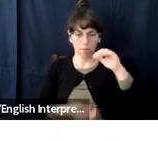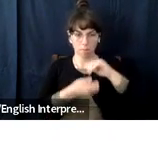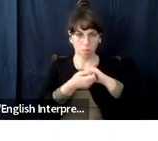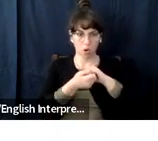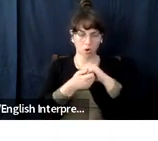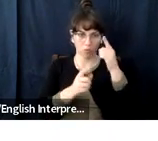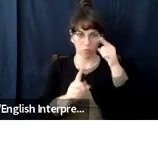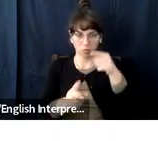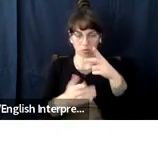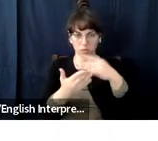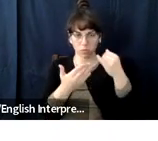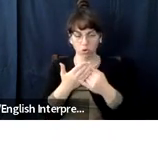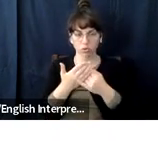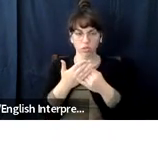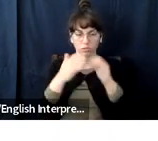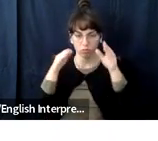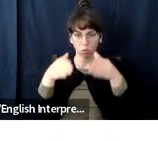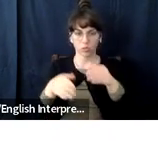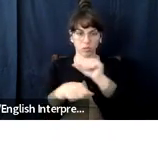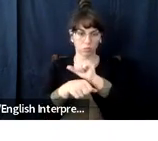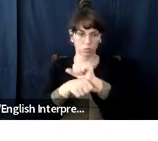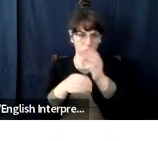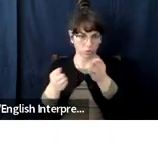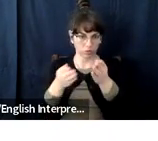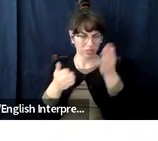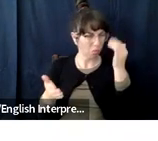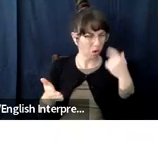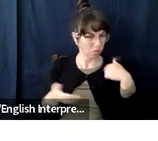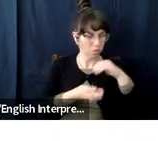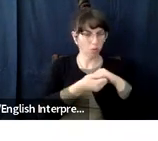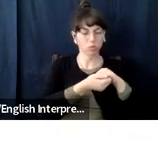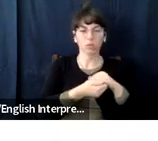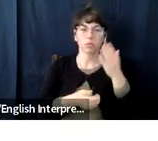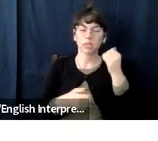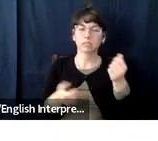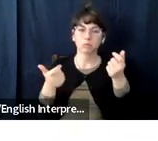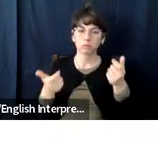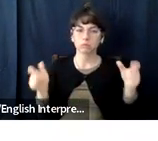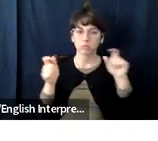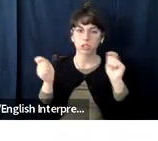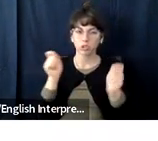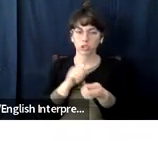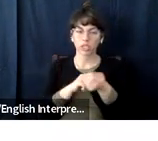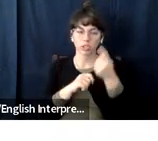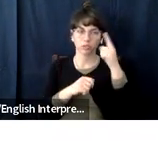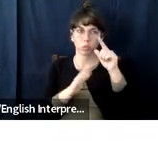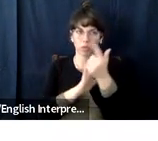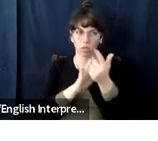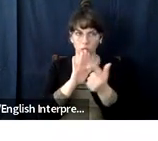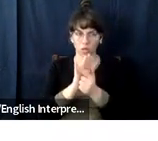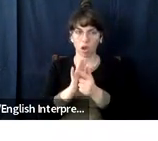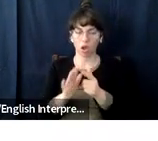project about work services is because of some pretty significant changes in the law that are going to impact